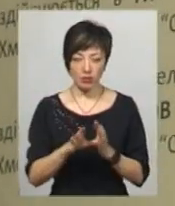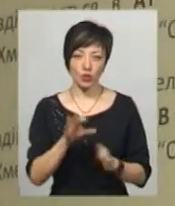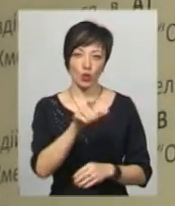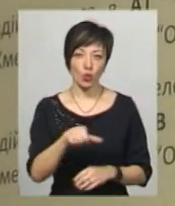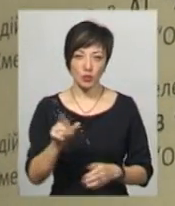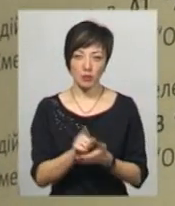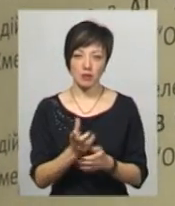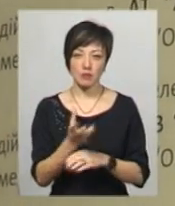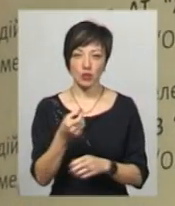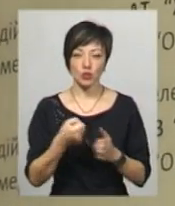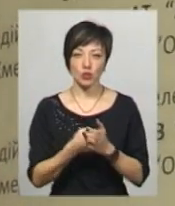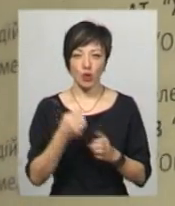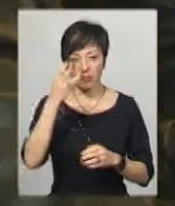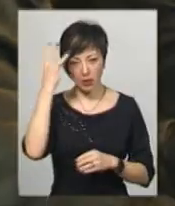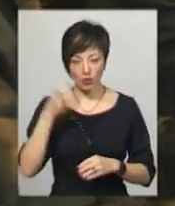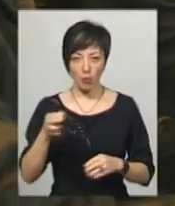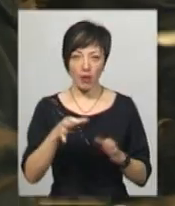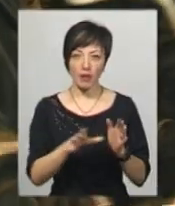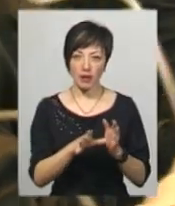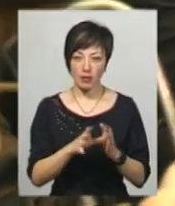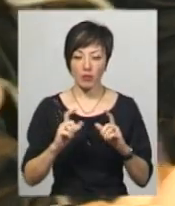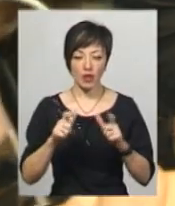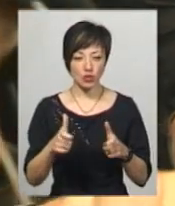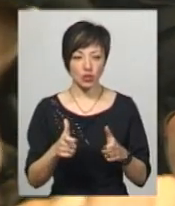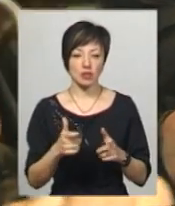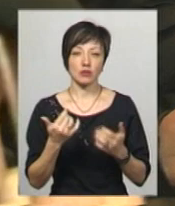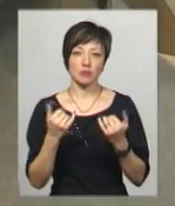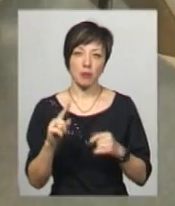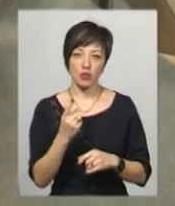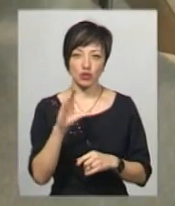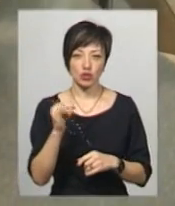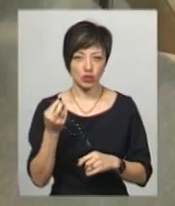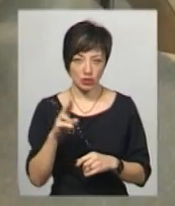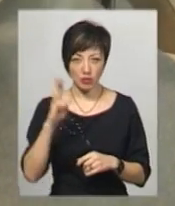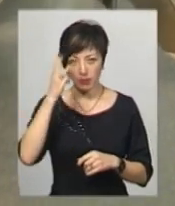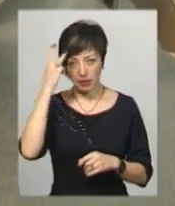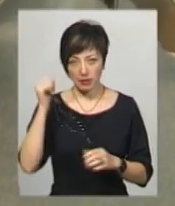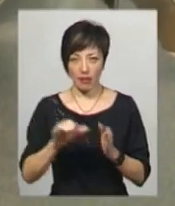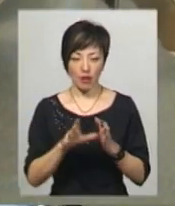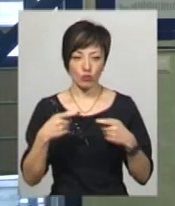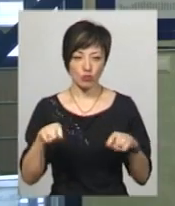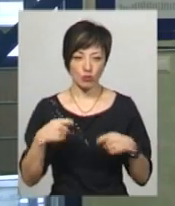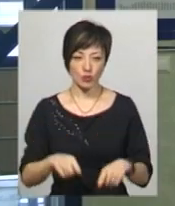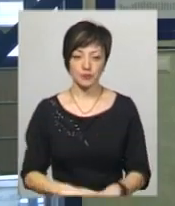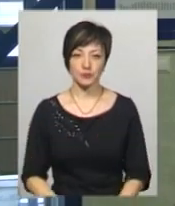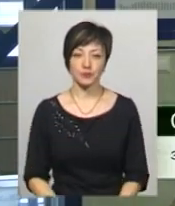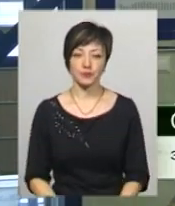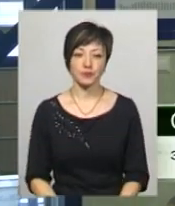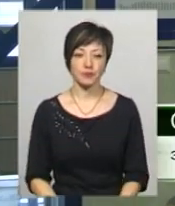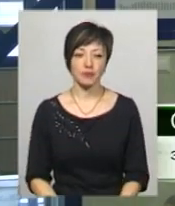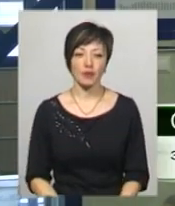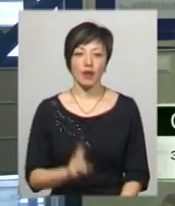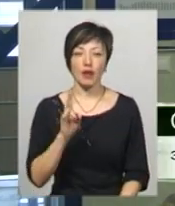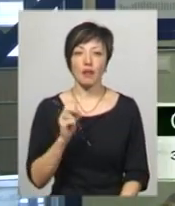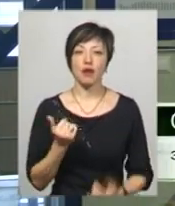споживачі мають сплатити до Хмельницькобленерго за платіжками, які надійшли з 1 січня в Хмельницький енергозбут. На сьогодні,